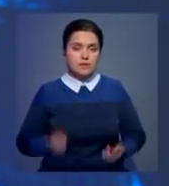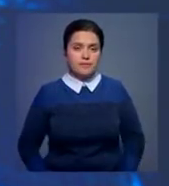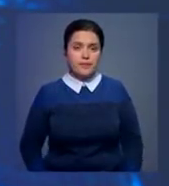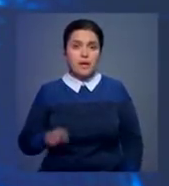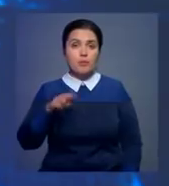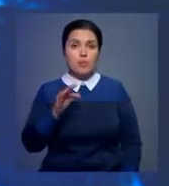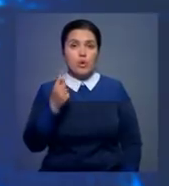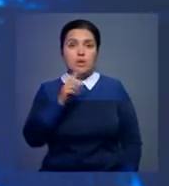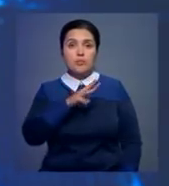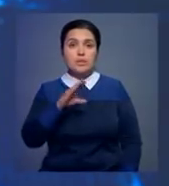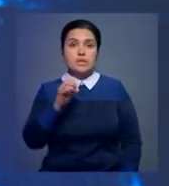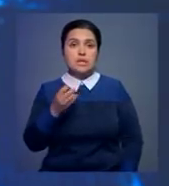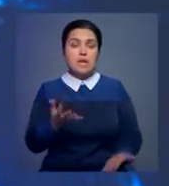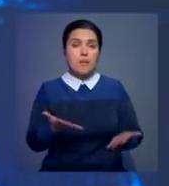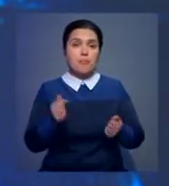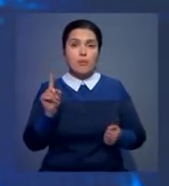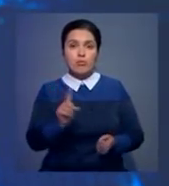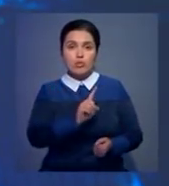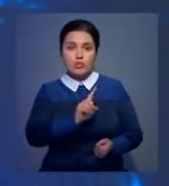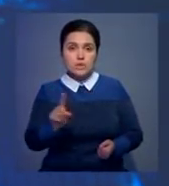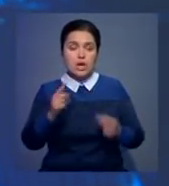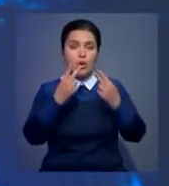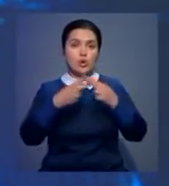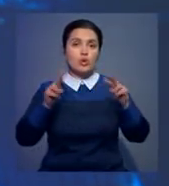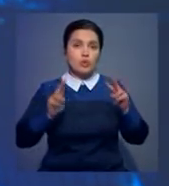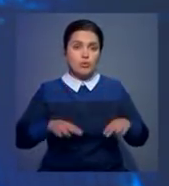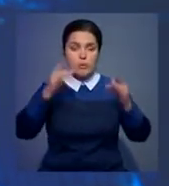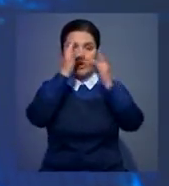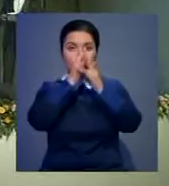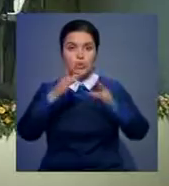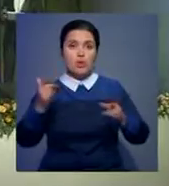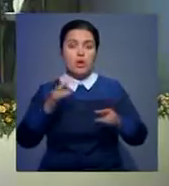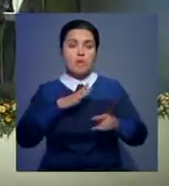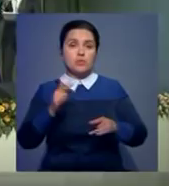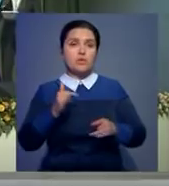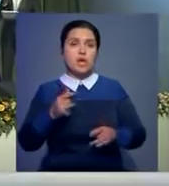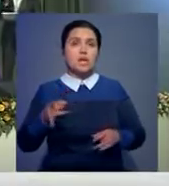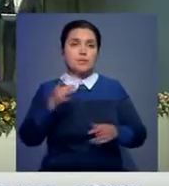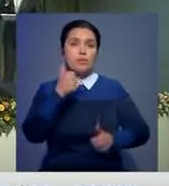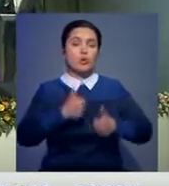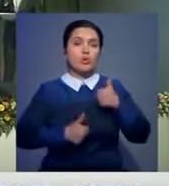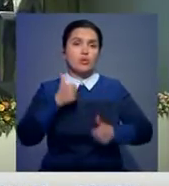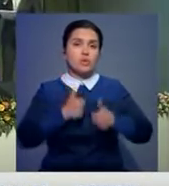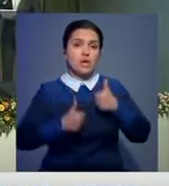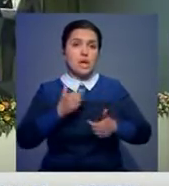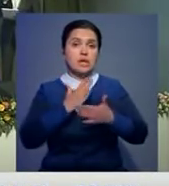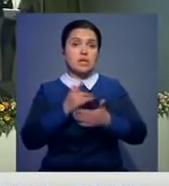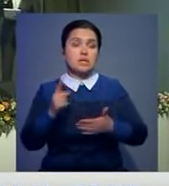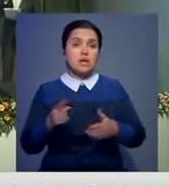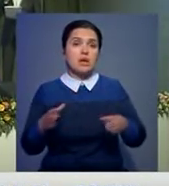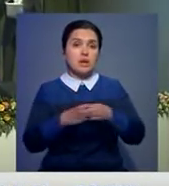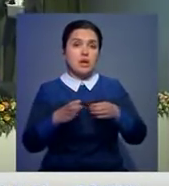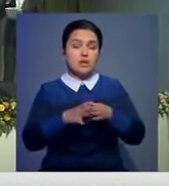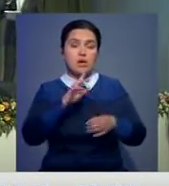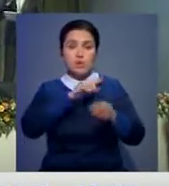По миллиону тенге получили лучшие музеи, библиотеки и клубы страны. В столице подвели итоги республиканского конкурса «Рухани Казына» среди